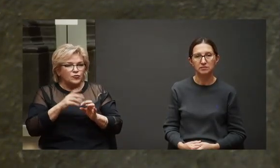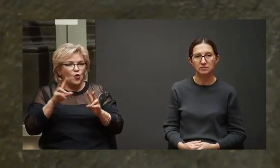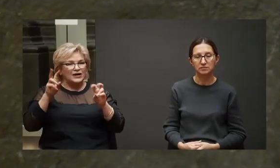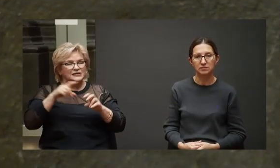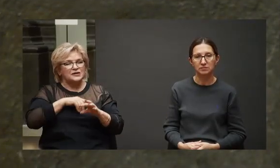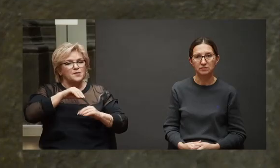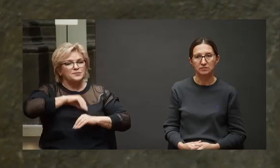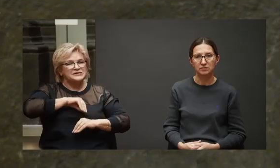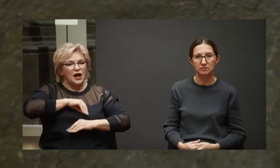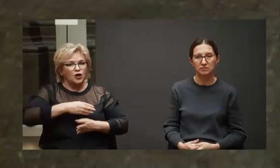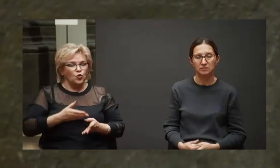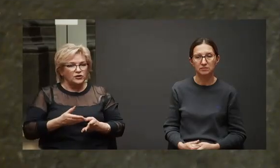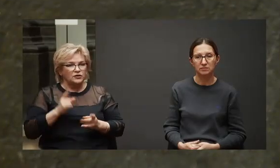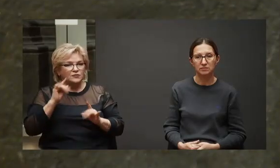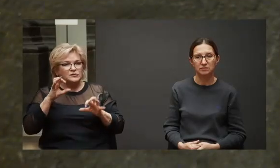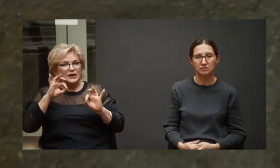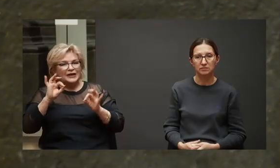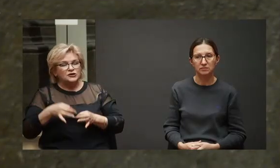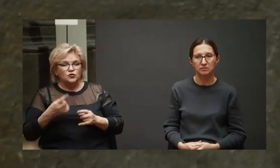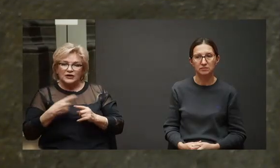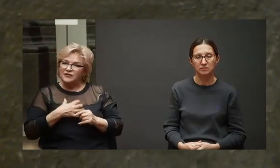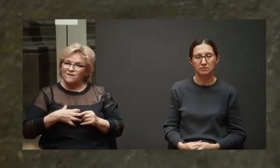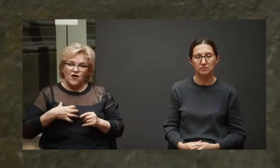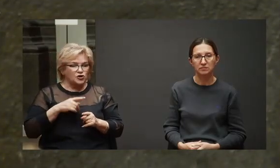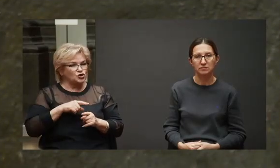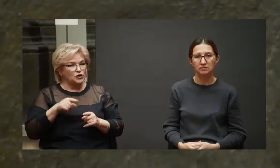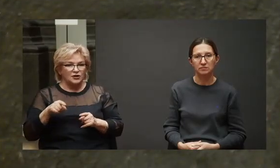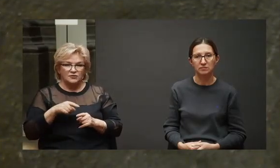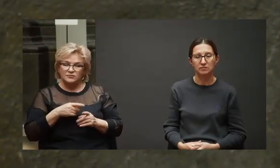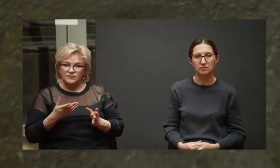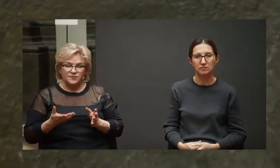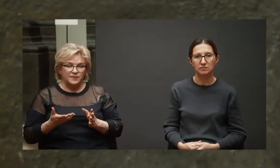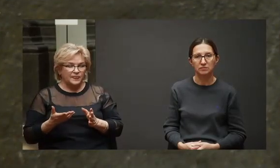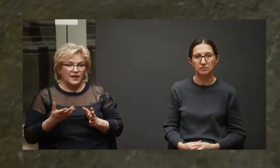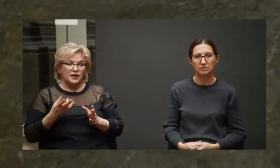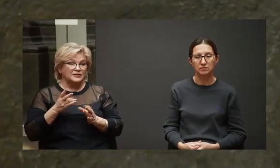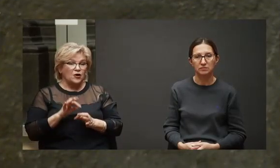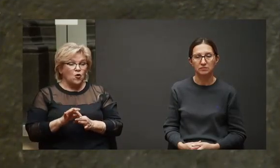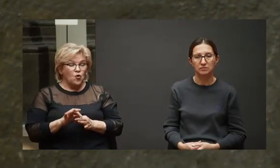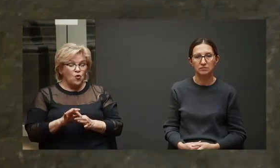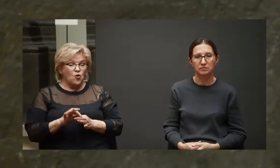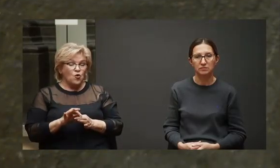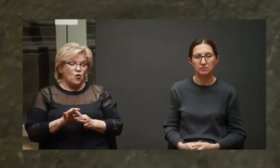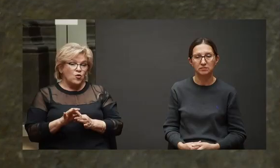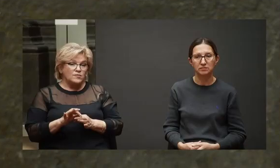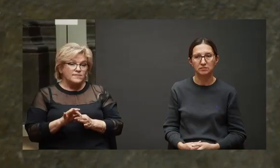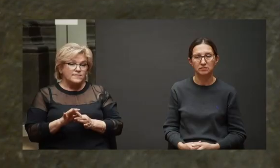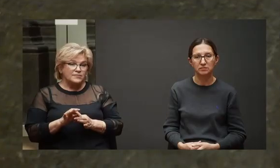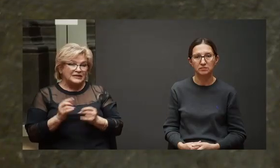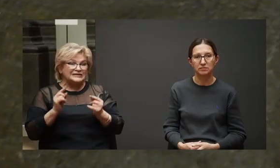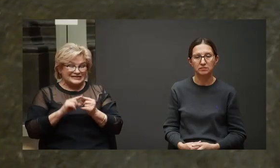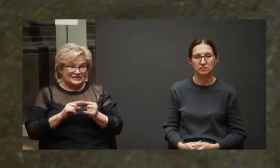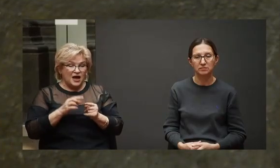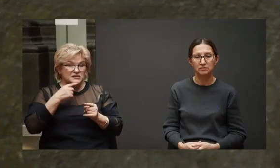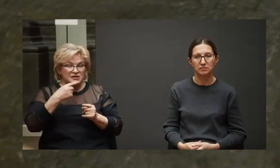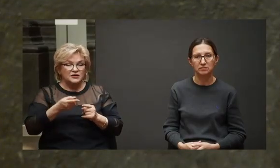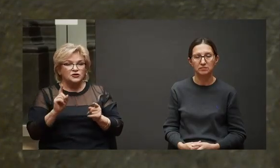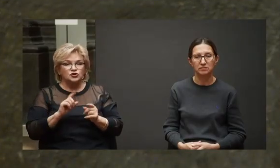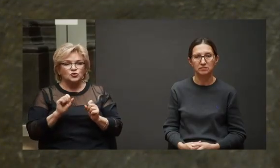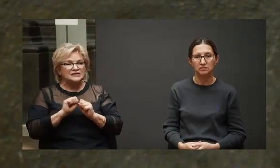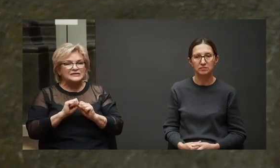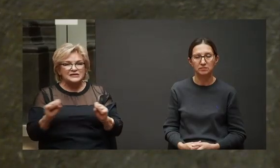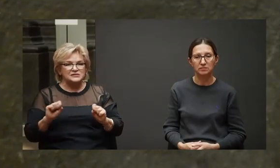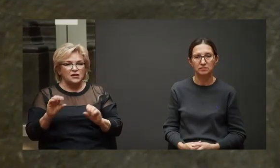разделу психологии восприятие искусства – это важно, да. Вот, но, да, и, кстати говоря, о том, что